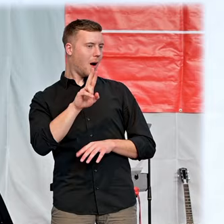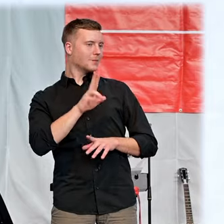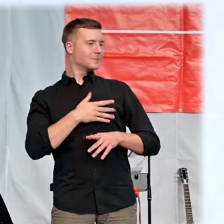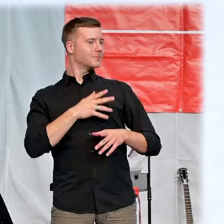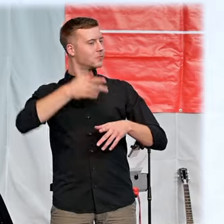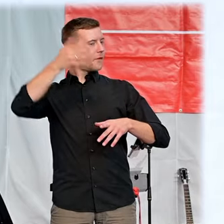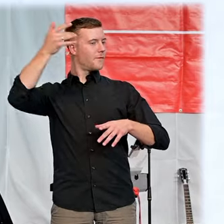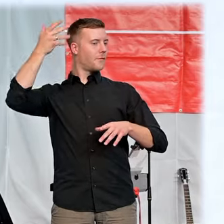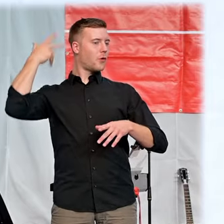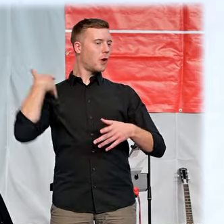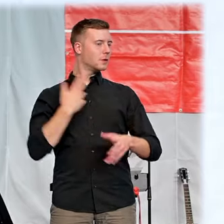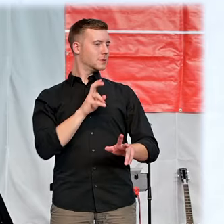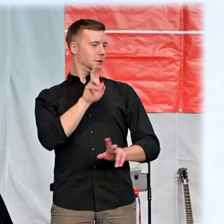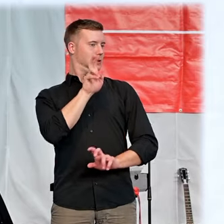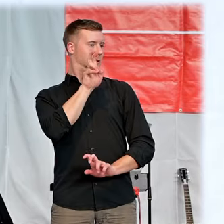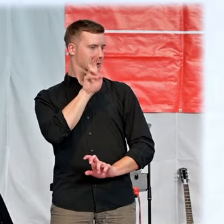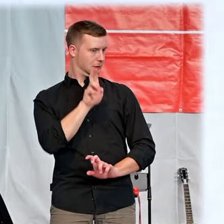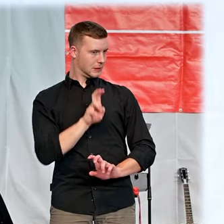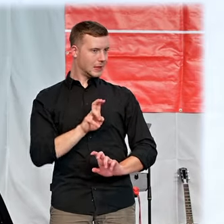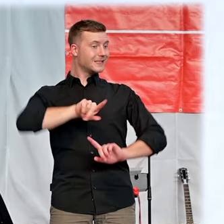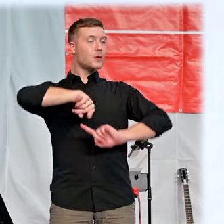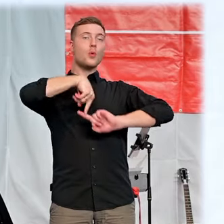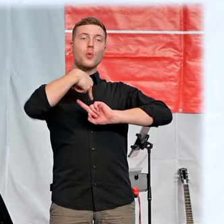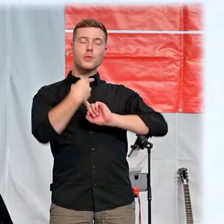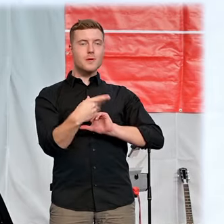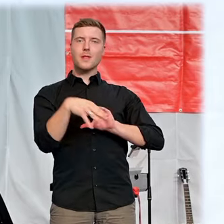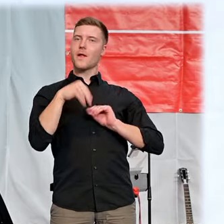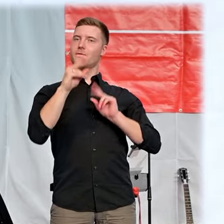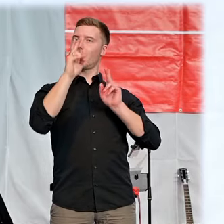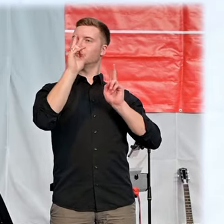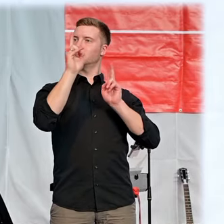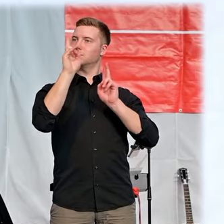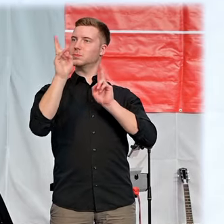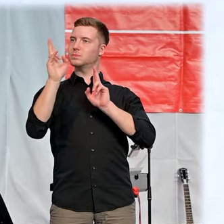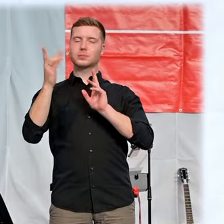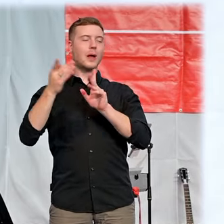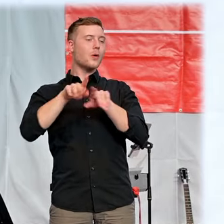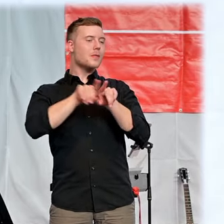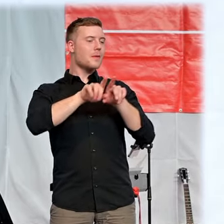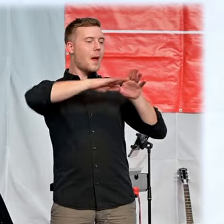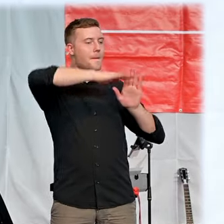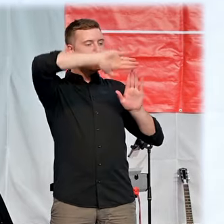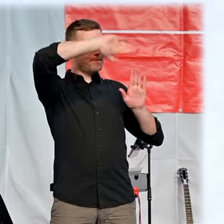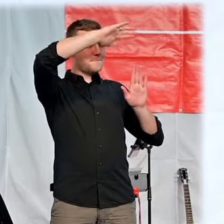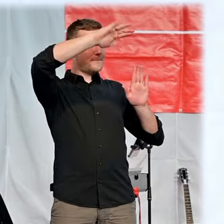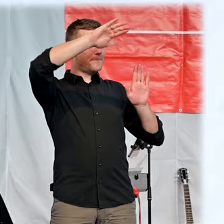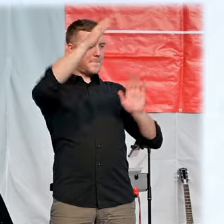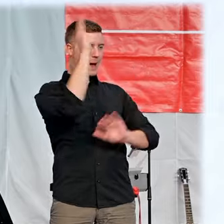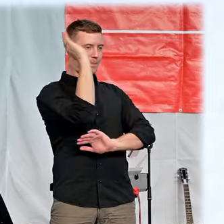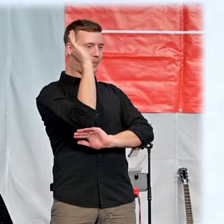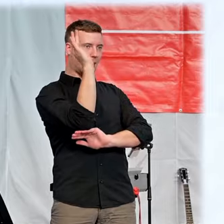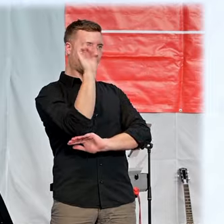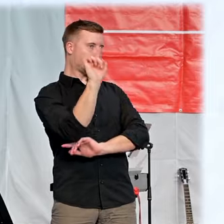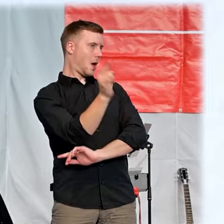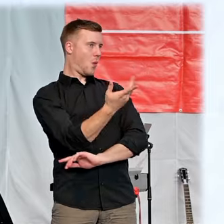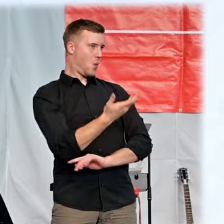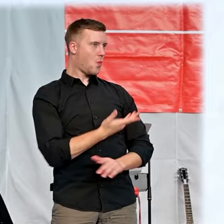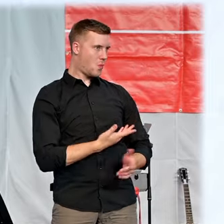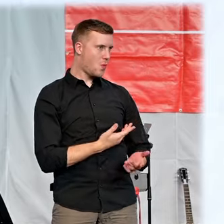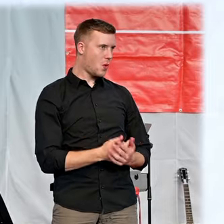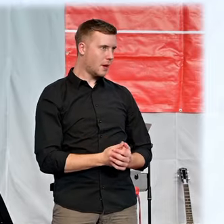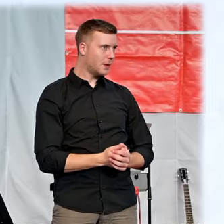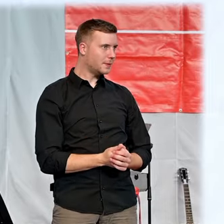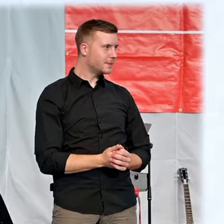sich und begann zu lehren, Bergpredigt. Ja. Also, Scherz beiseite, ich brauche den Stuhl, damit ich